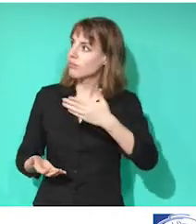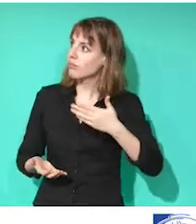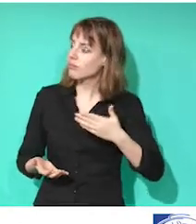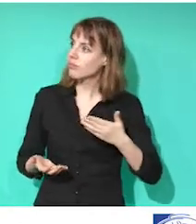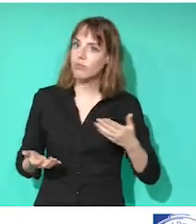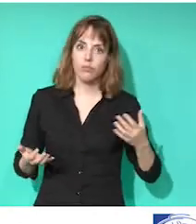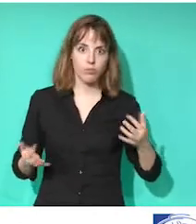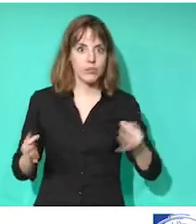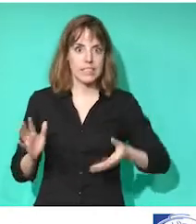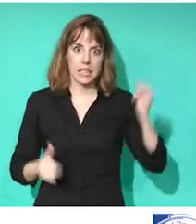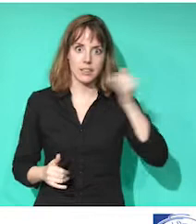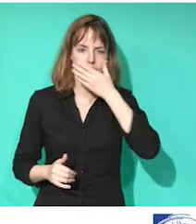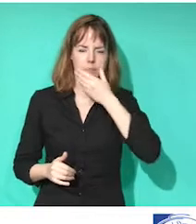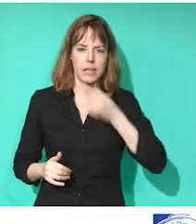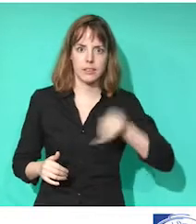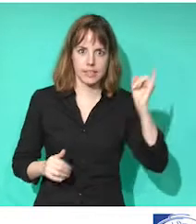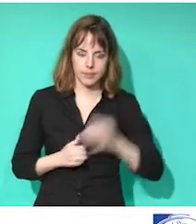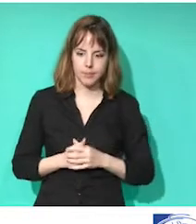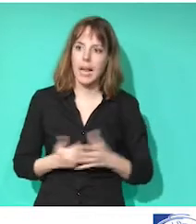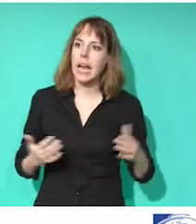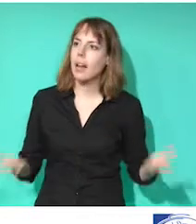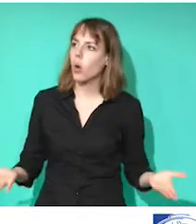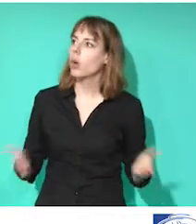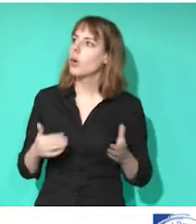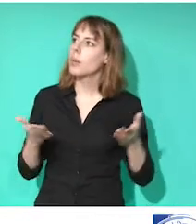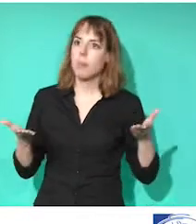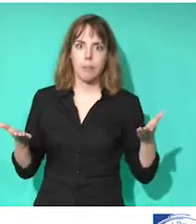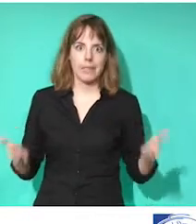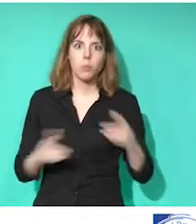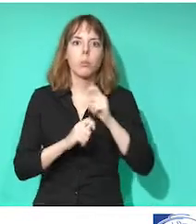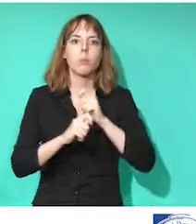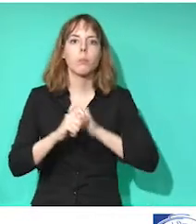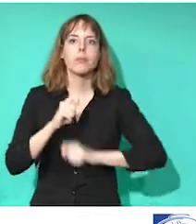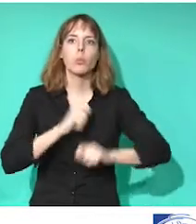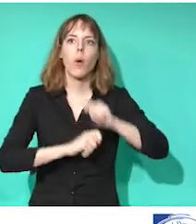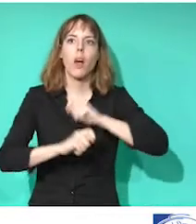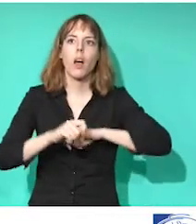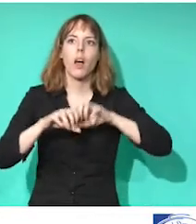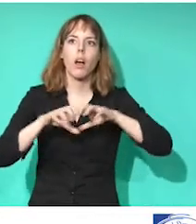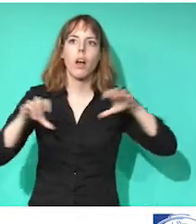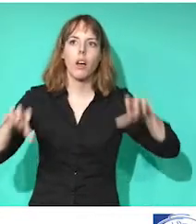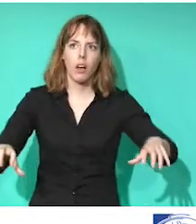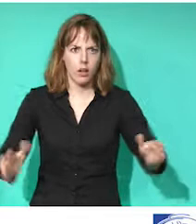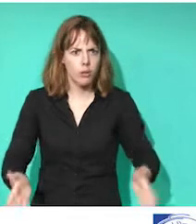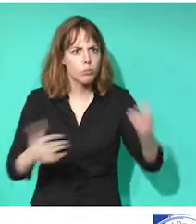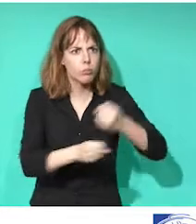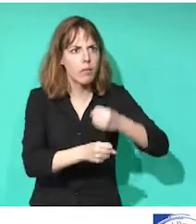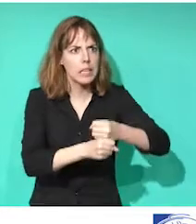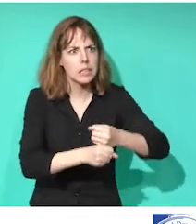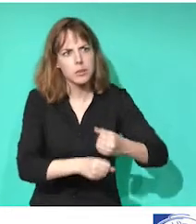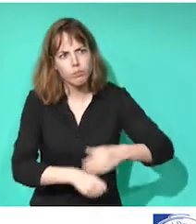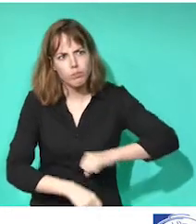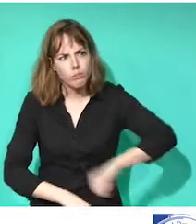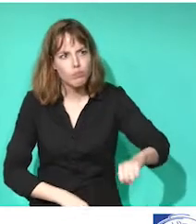de cette merveilleuse initiative. Alors, on va se séparer provisoirement. D'abord parce que vous avez du travail, il y a des